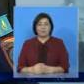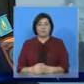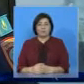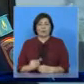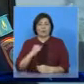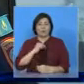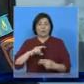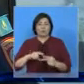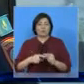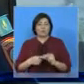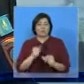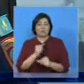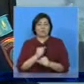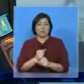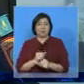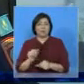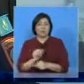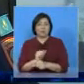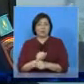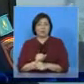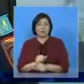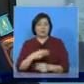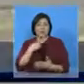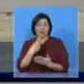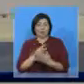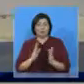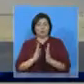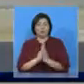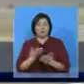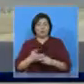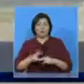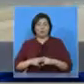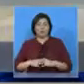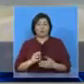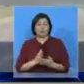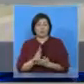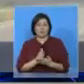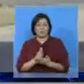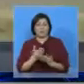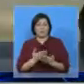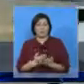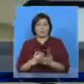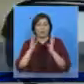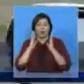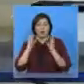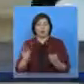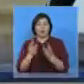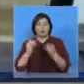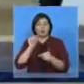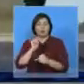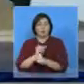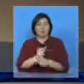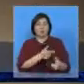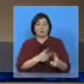өз техникалық құралдарын дұрыс жағдайда ұстауын сұраймыз. Қазір төтенше жағдай қызметкерлері орман өртін болдырмау үшін